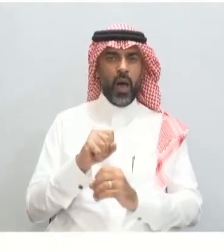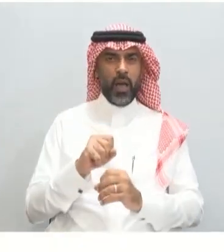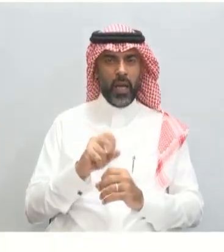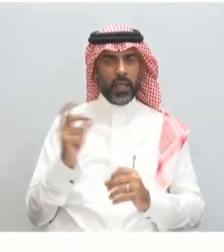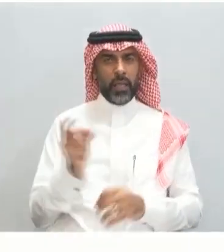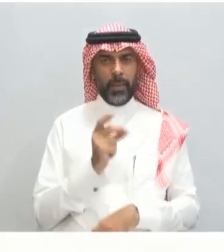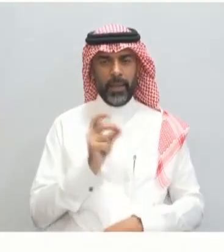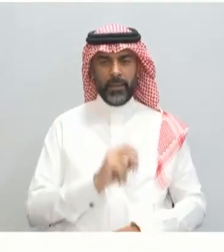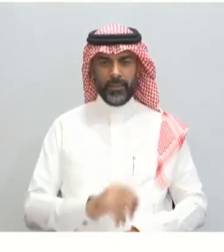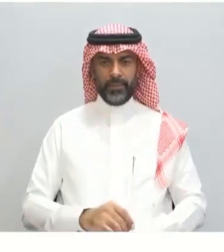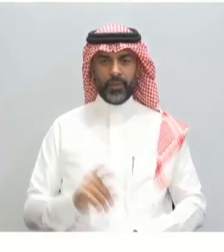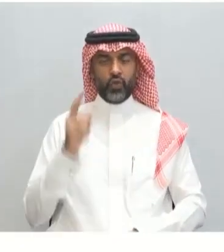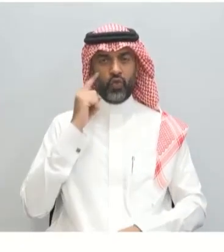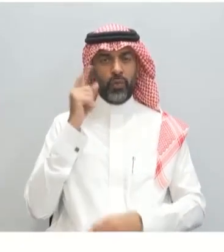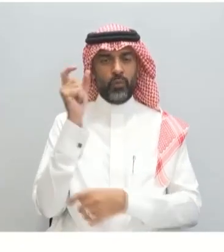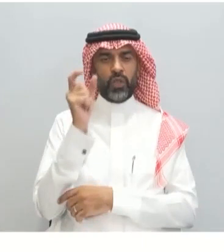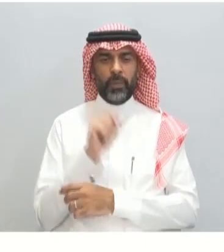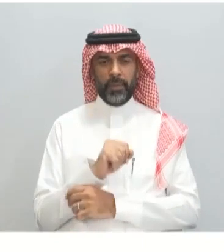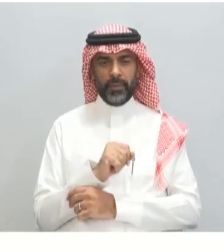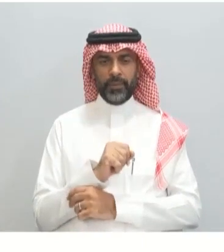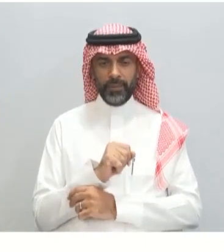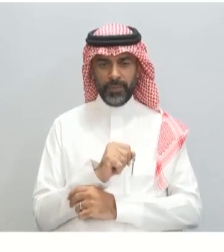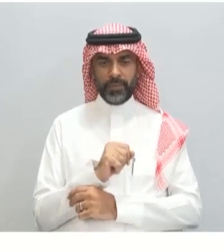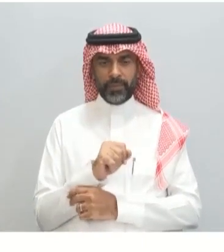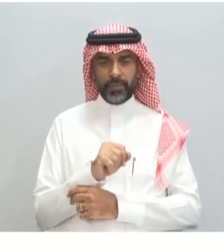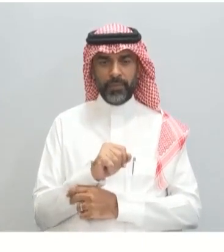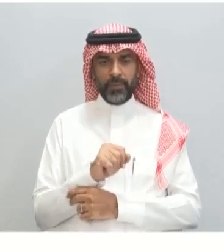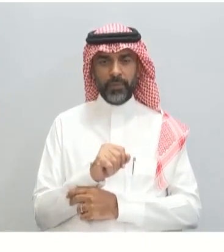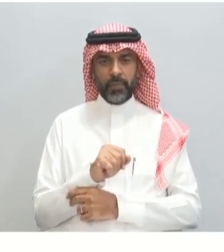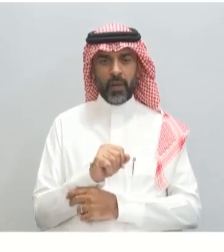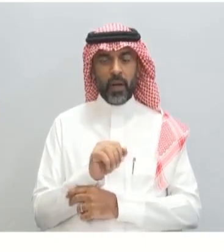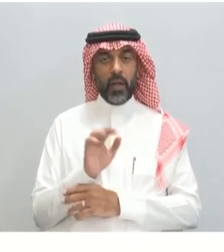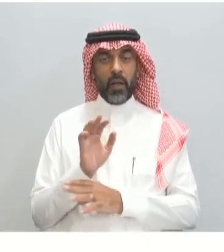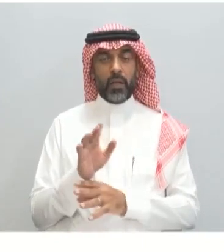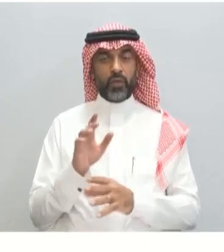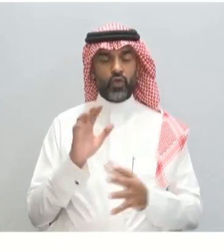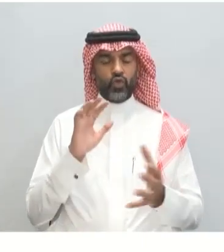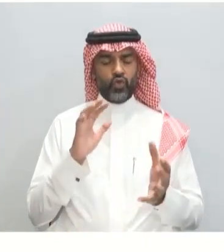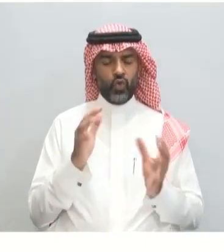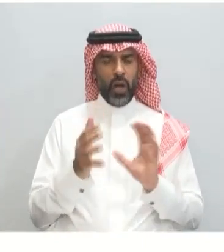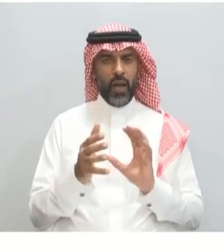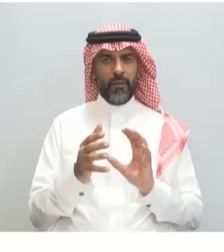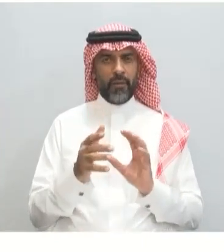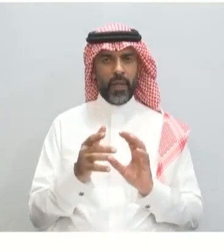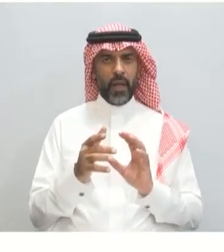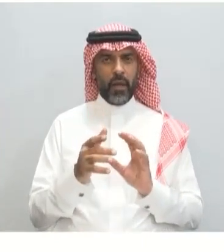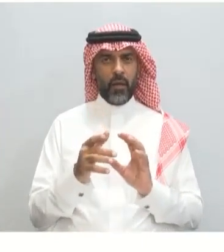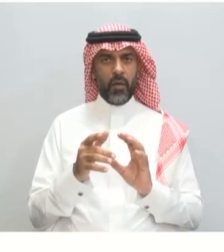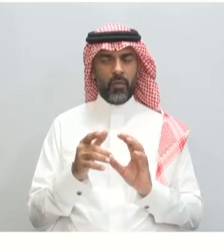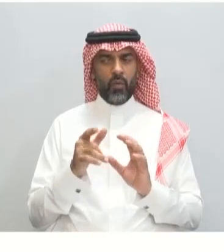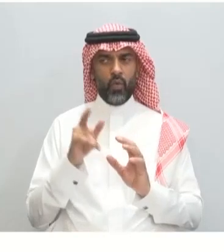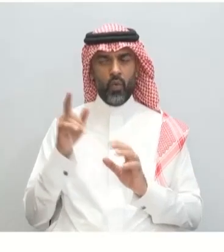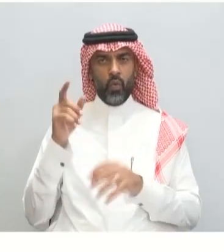الطبيعيه الجغرافيا عند المسلمين كما تعلمون ابنائي وبناتي الطلاب كان للجغرافيا كغيرها من العلوم